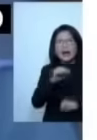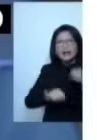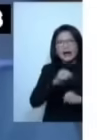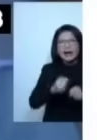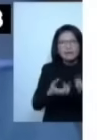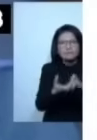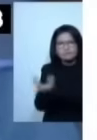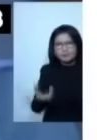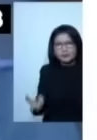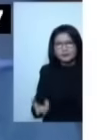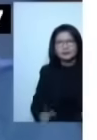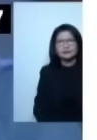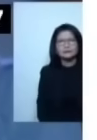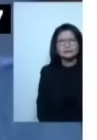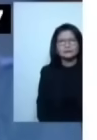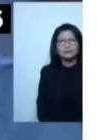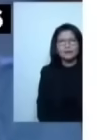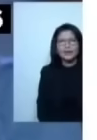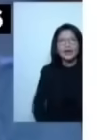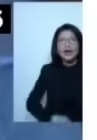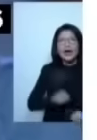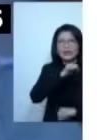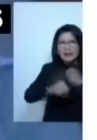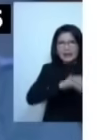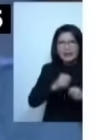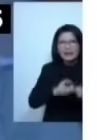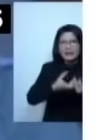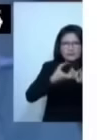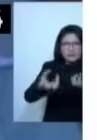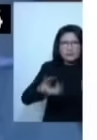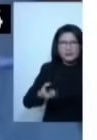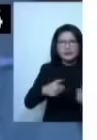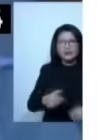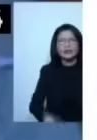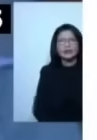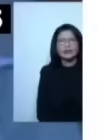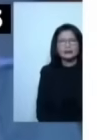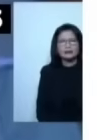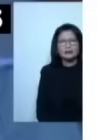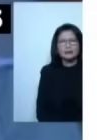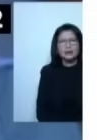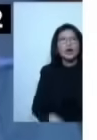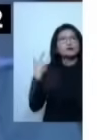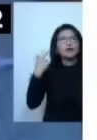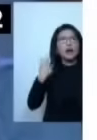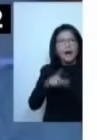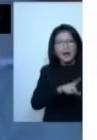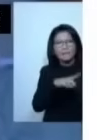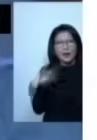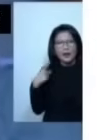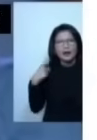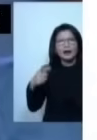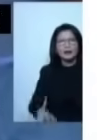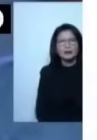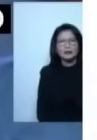pemirsa kita juga sama-sama sudah menyaksikan para capres ini menjawab pertanyaan dari para panelis yang sebelumnya tentunya